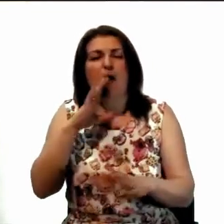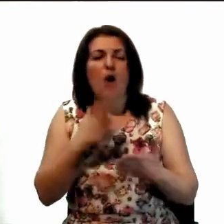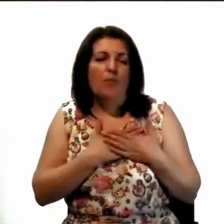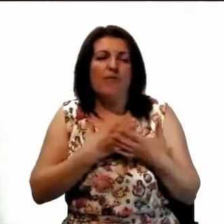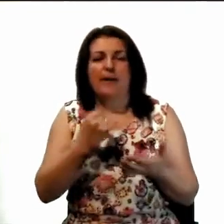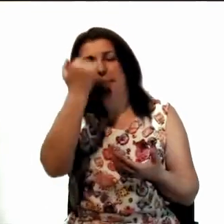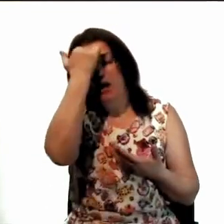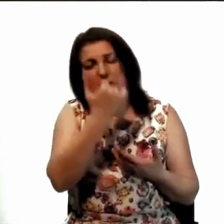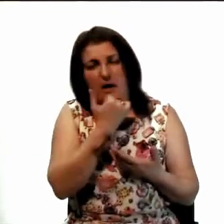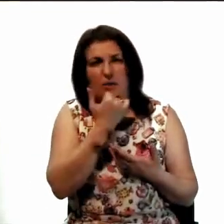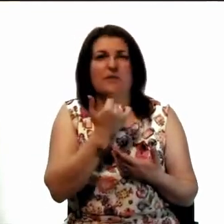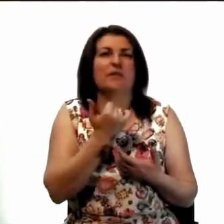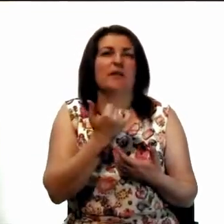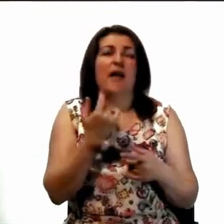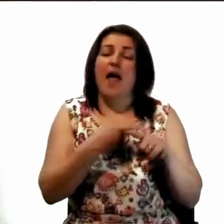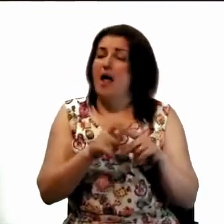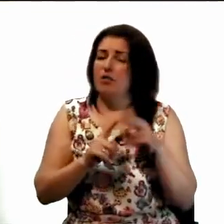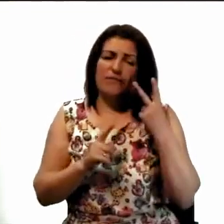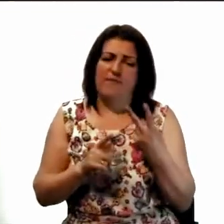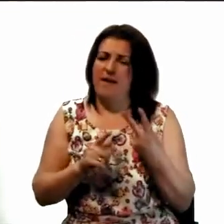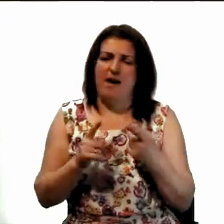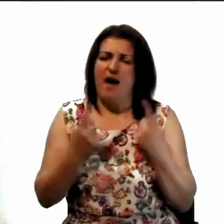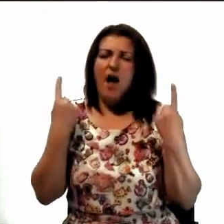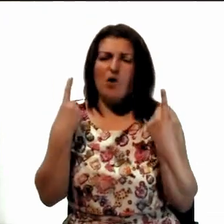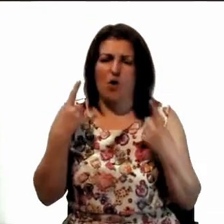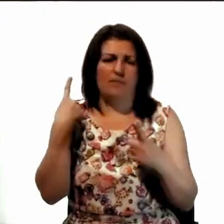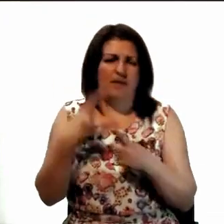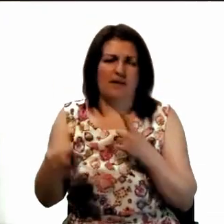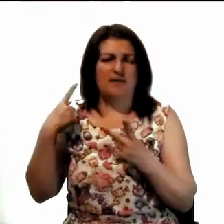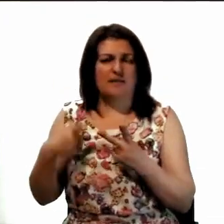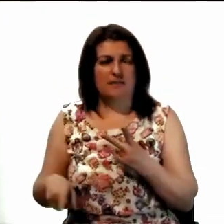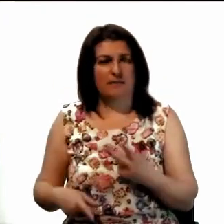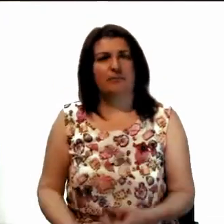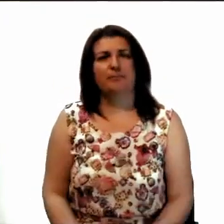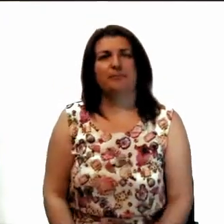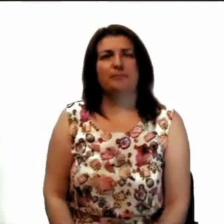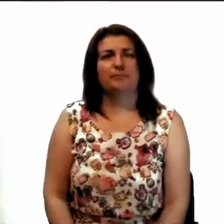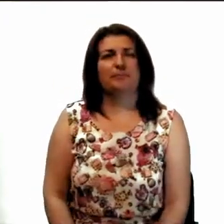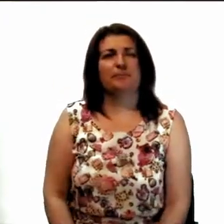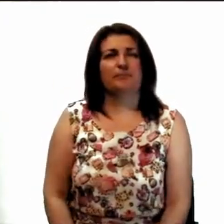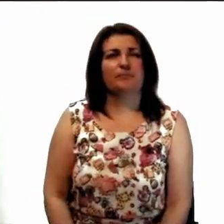благодарности. Это две огромные разницы.